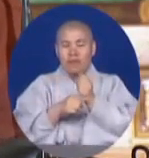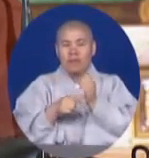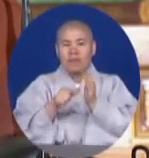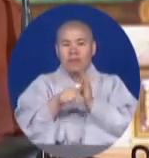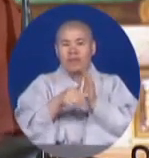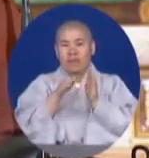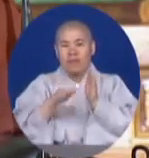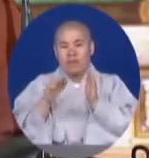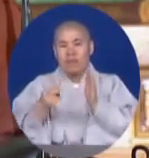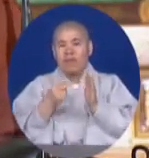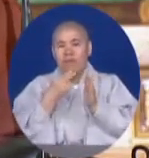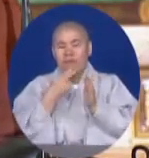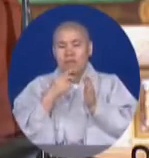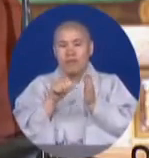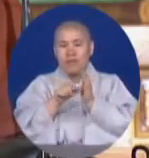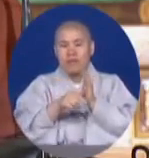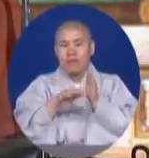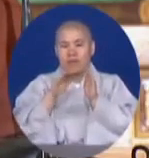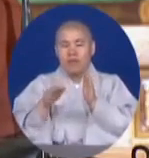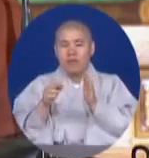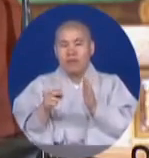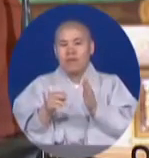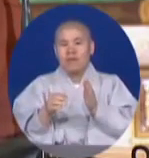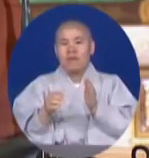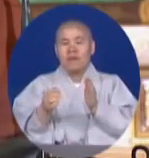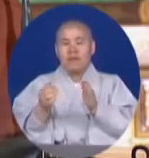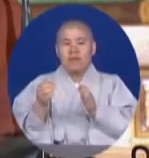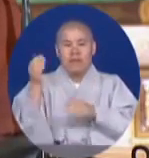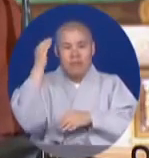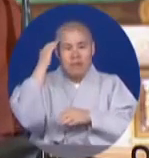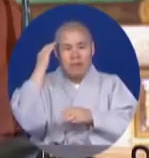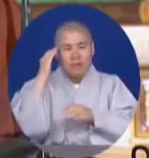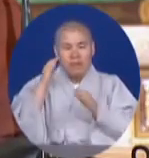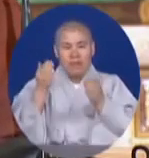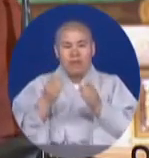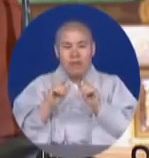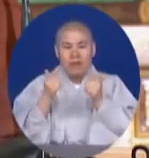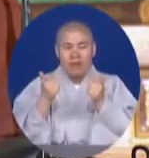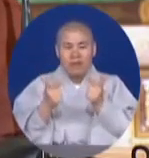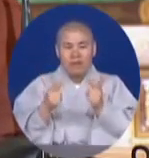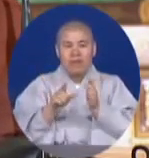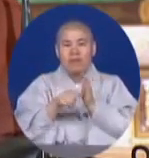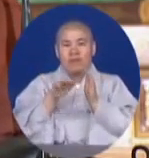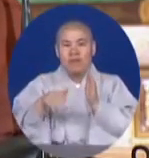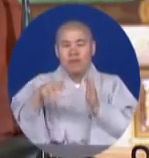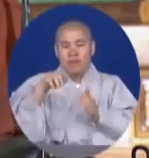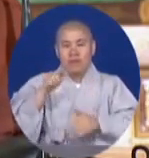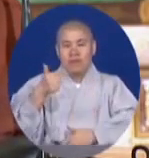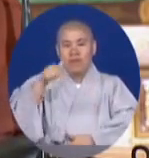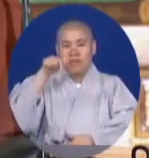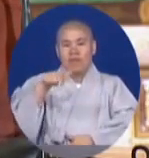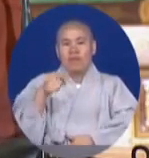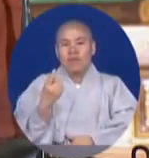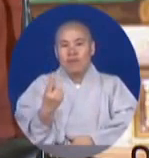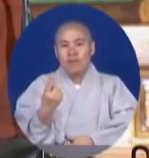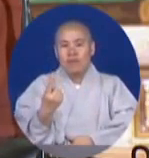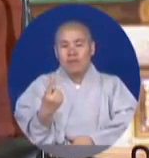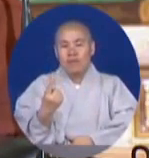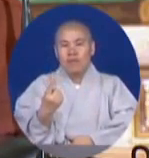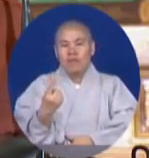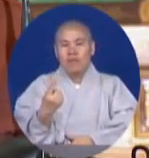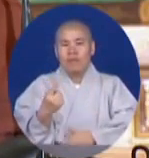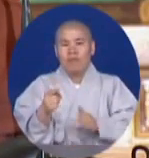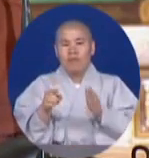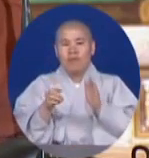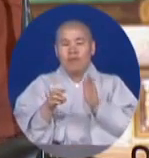없는 세월이에요. 세월에 구애받지 않는 세월을 천고라고도 하고 만고라고도 하고 겁밖에